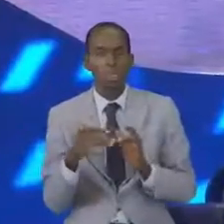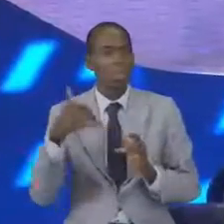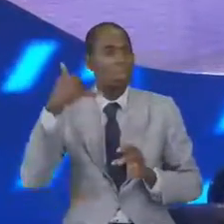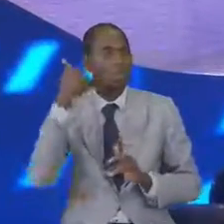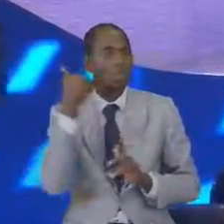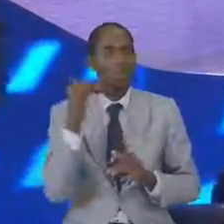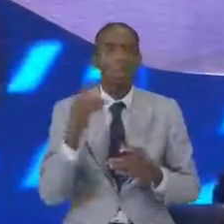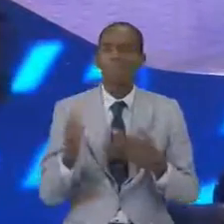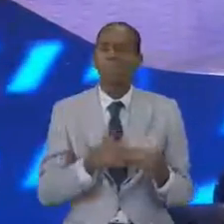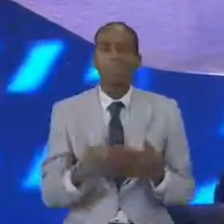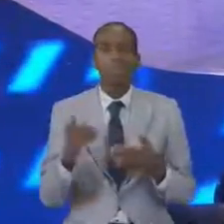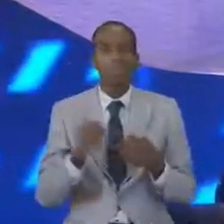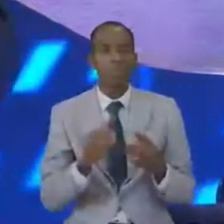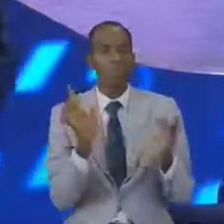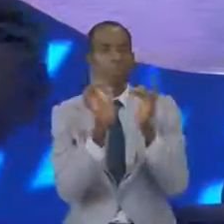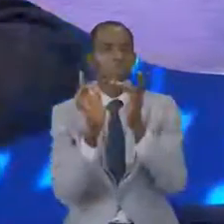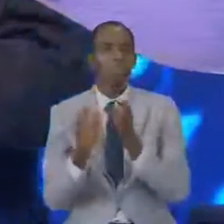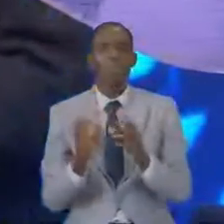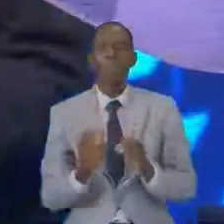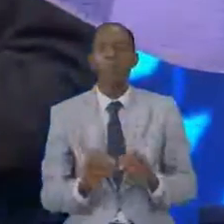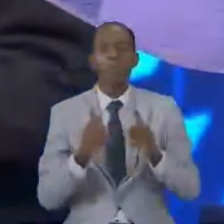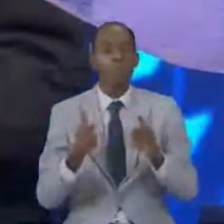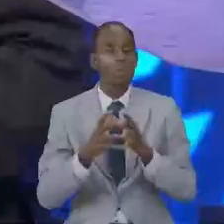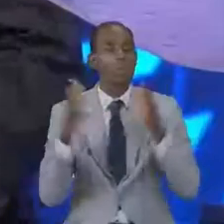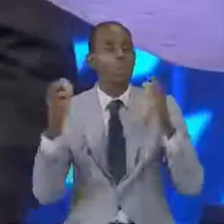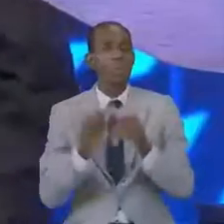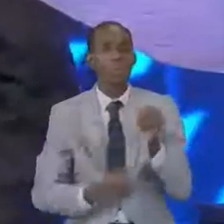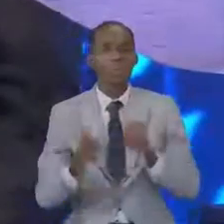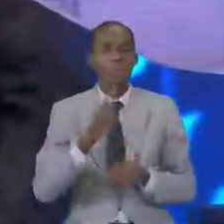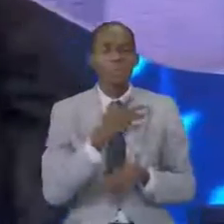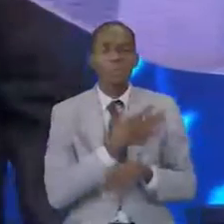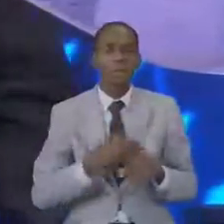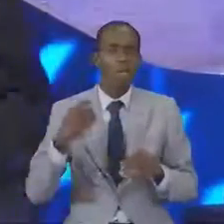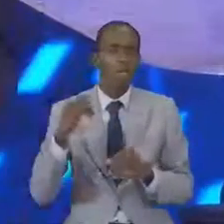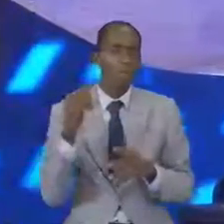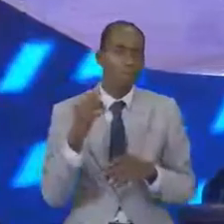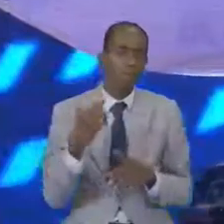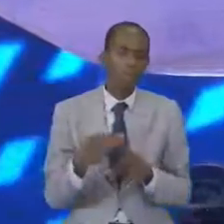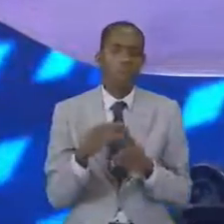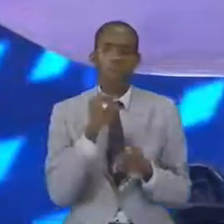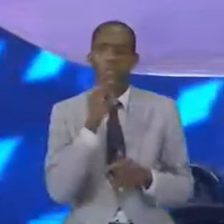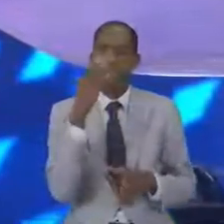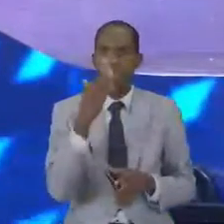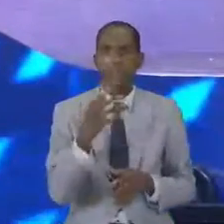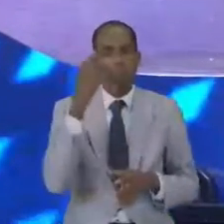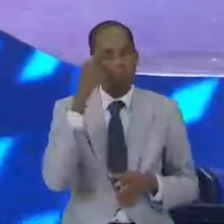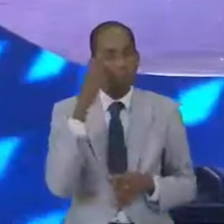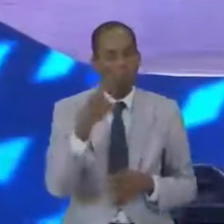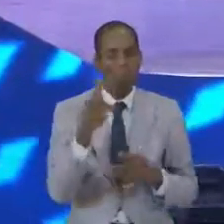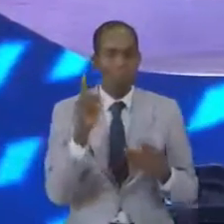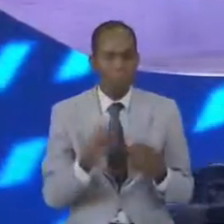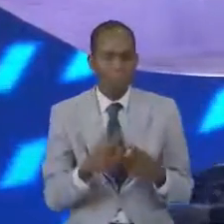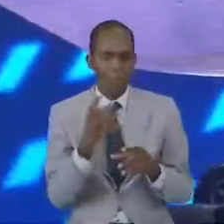téléphone pour les atteindre les opportunités abordent partout et le monde est là pour que tu